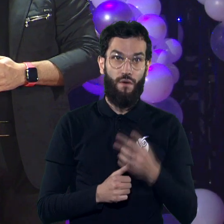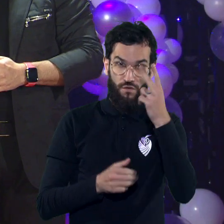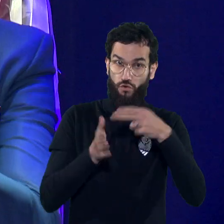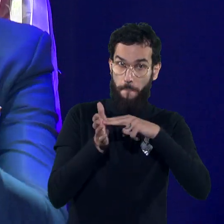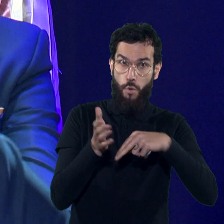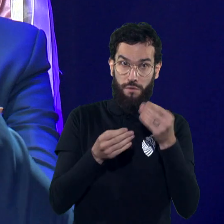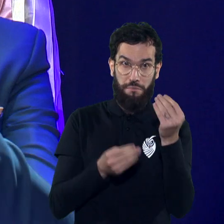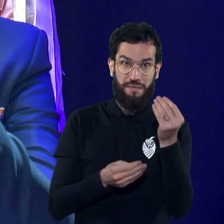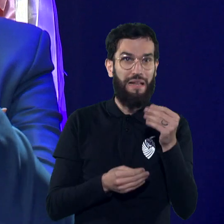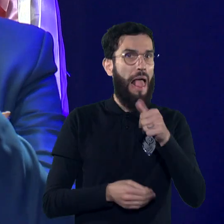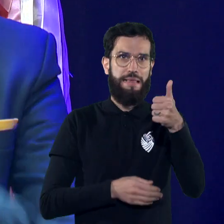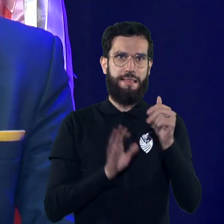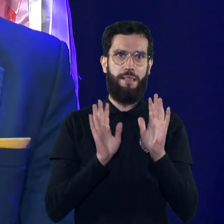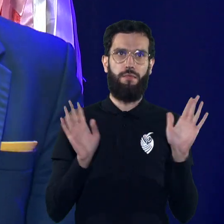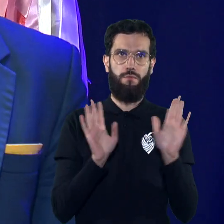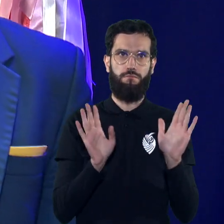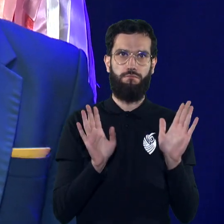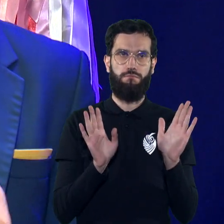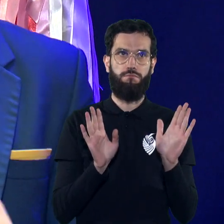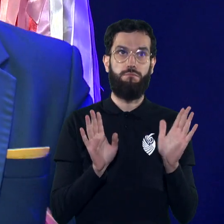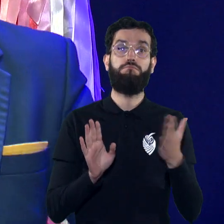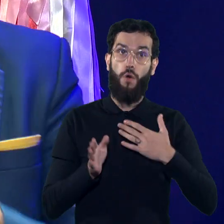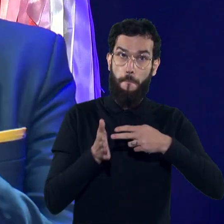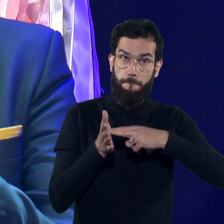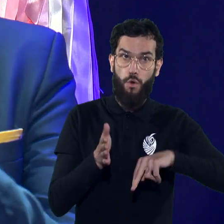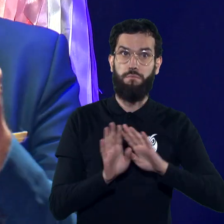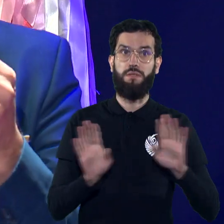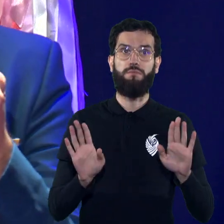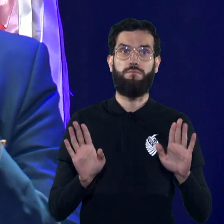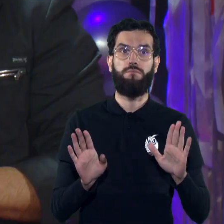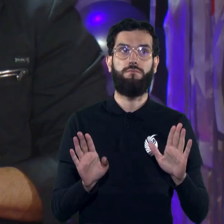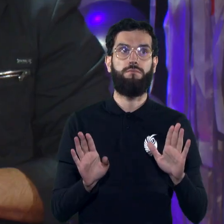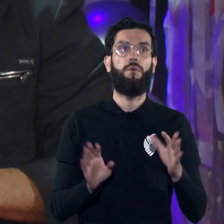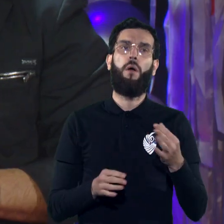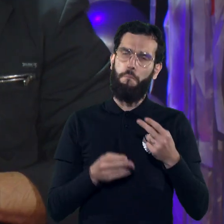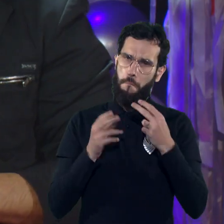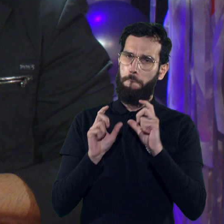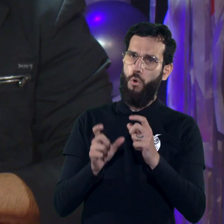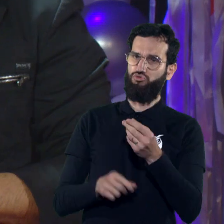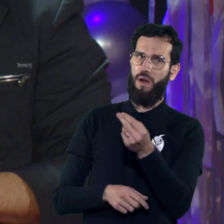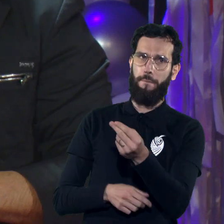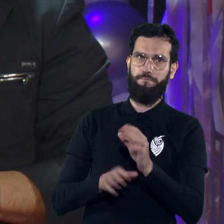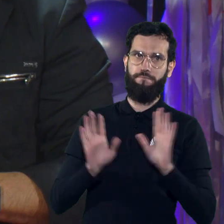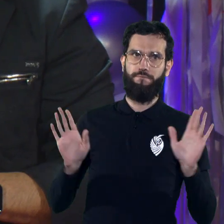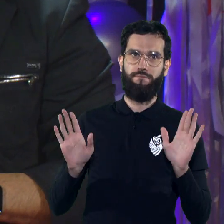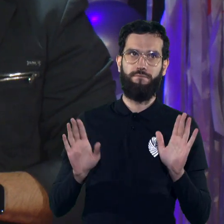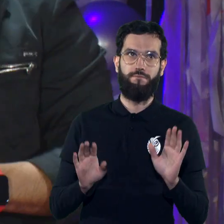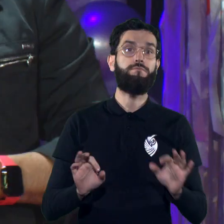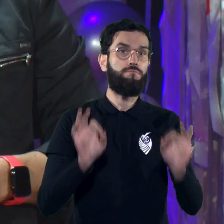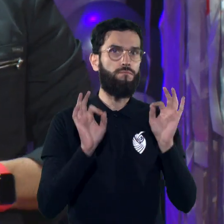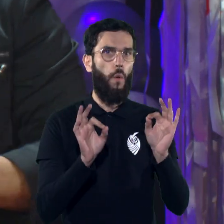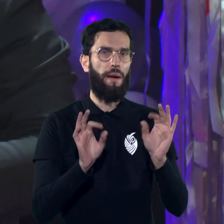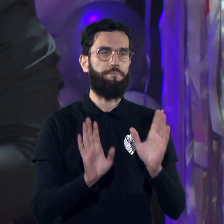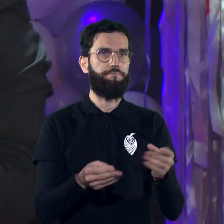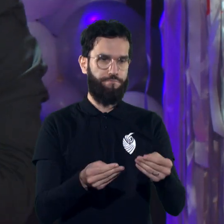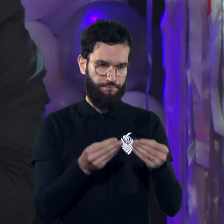tu máme podpísanú kartu. Jeden jediný originál v celom balíčku. Môj podpis, moja karta. A na chvíľku ti ju požičiam, nech sa páči. Drží.